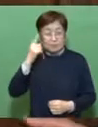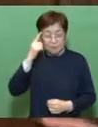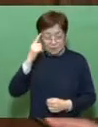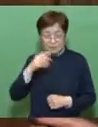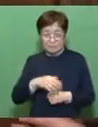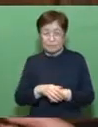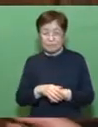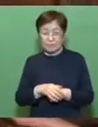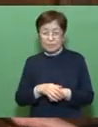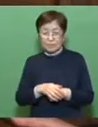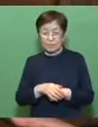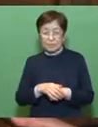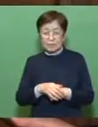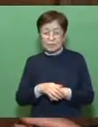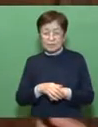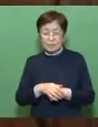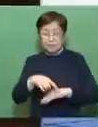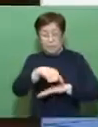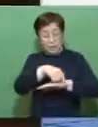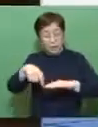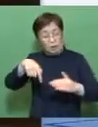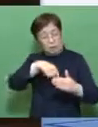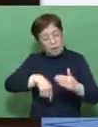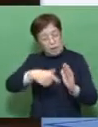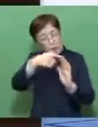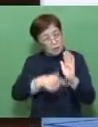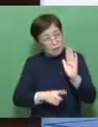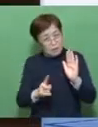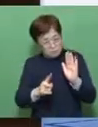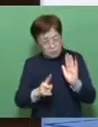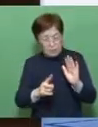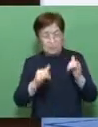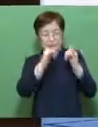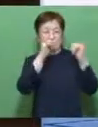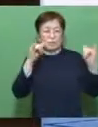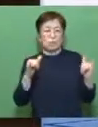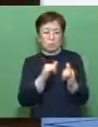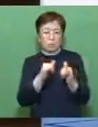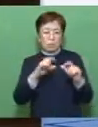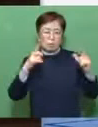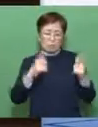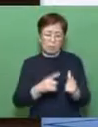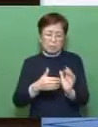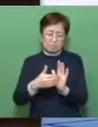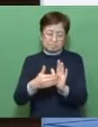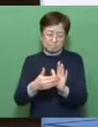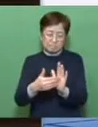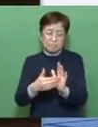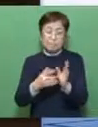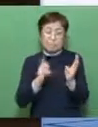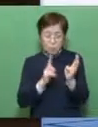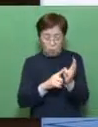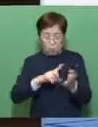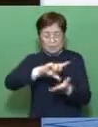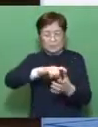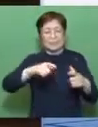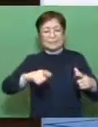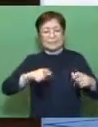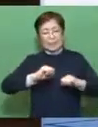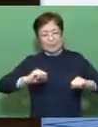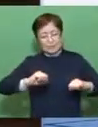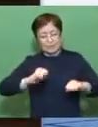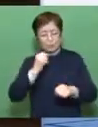の基本的な柱はどうなるのかっていうとま人工原対策とそれから地域の元気づりという2本なんです